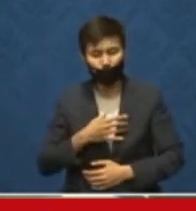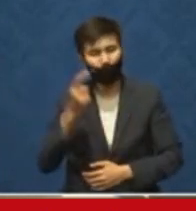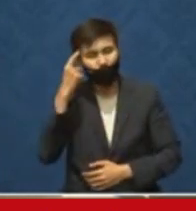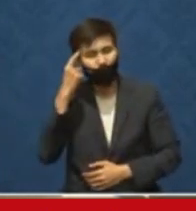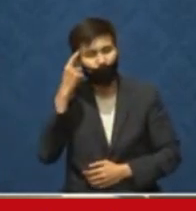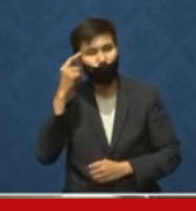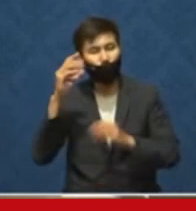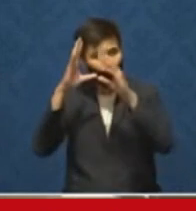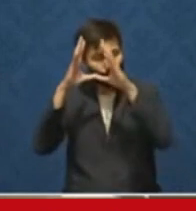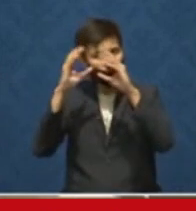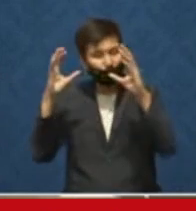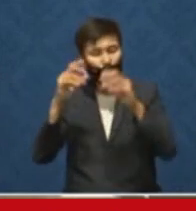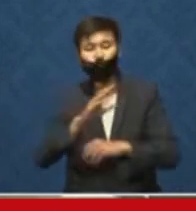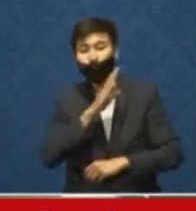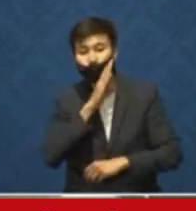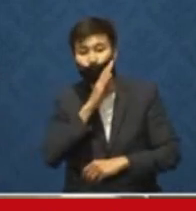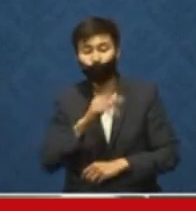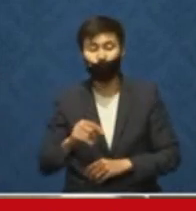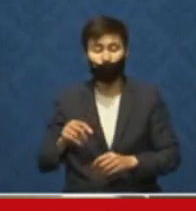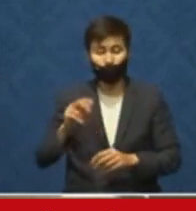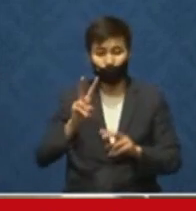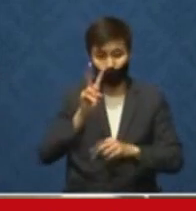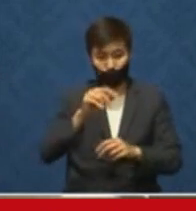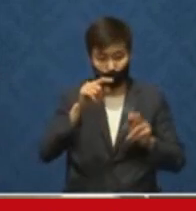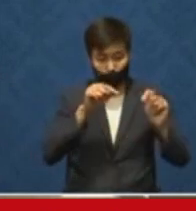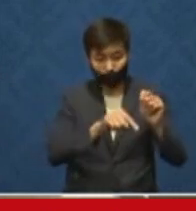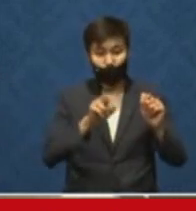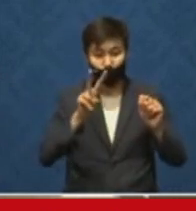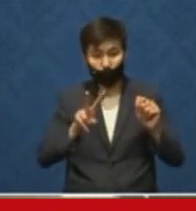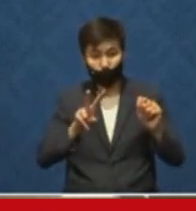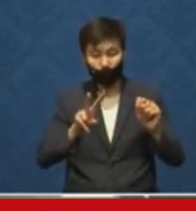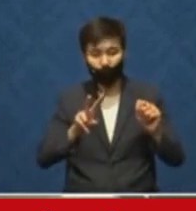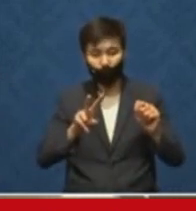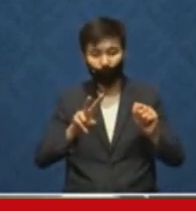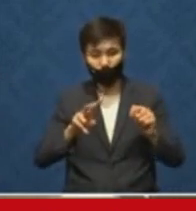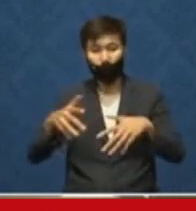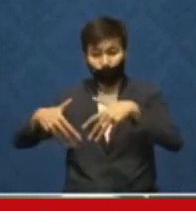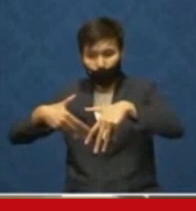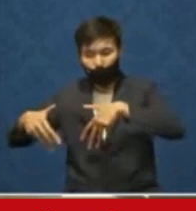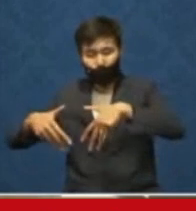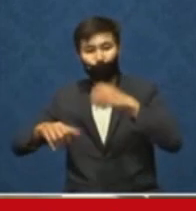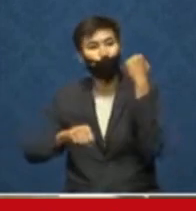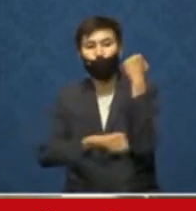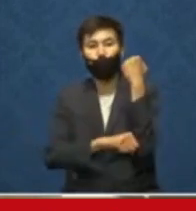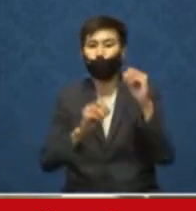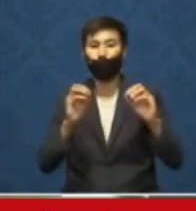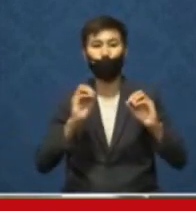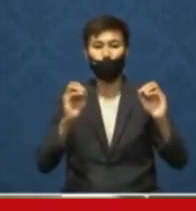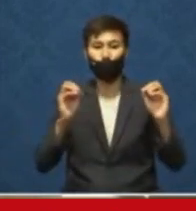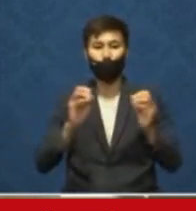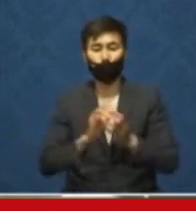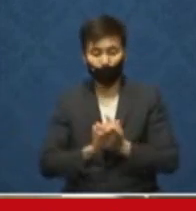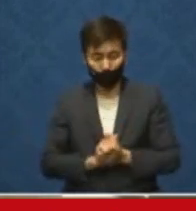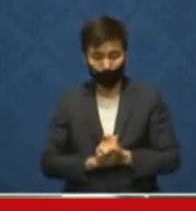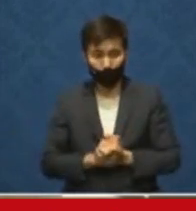ทุกชนิดมีตังค์ขยะมีตัวแบบผมกับฝันหวานเลยว่าถ้า 2ตำบลได้ลงไฟฟ้าชน 1